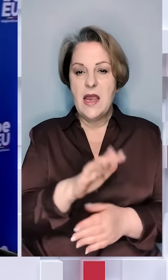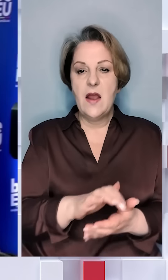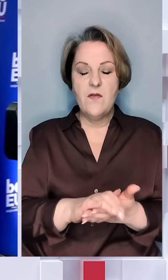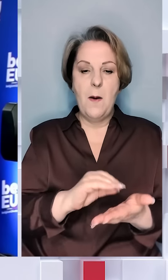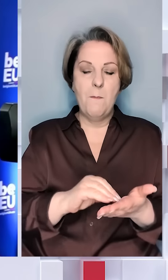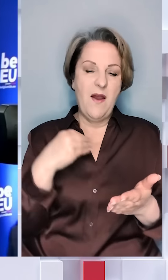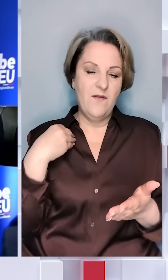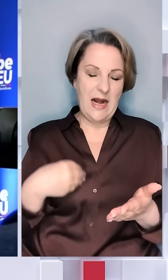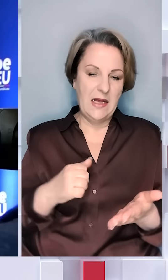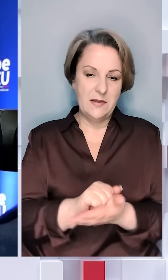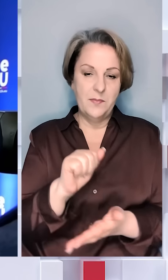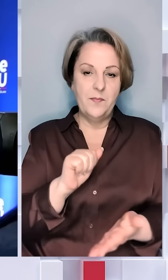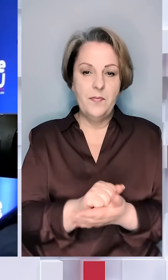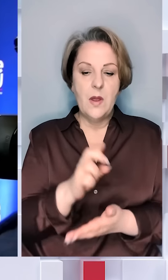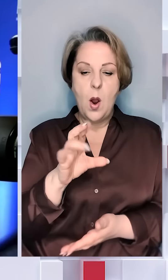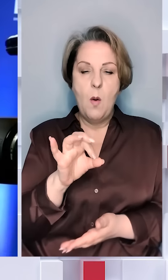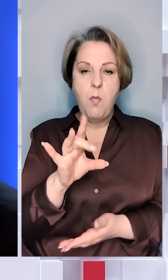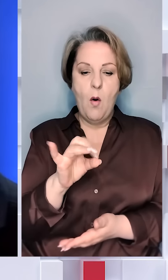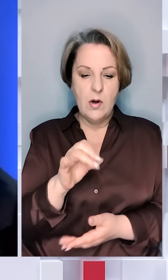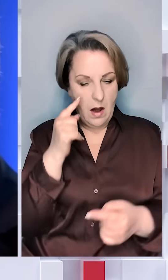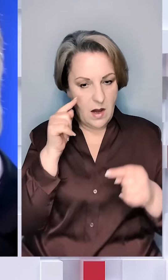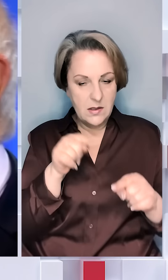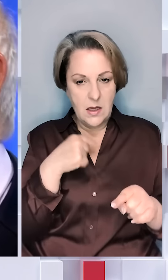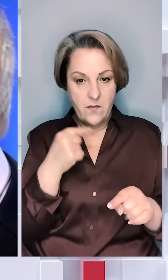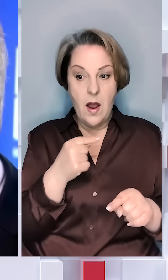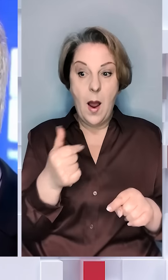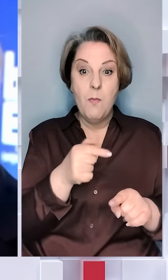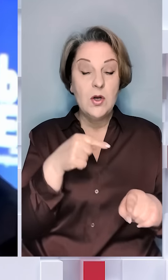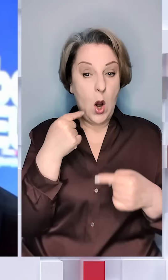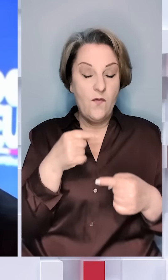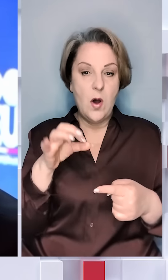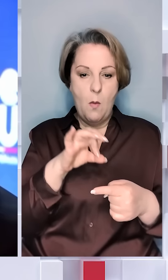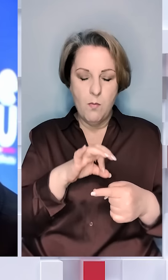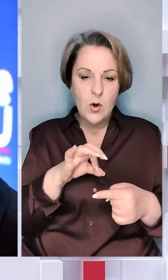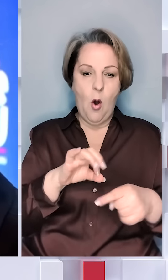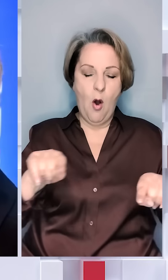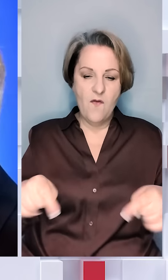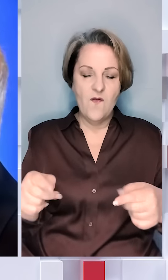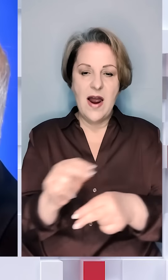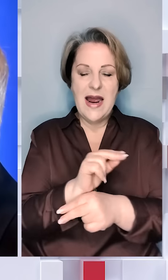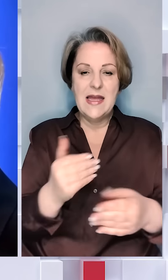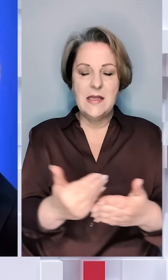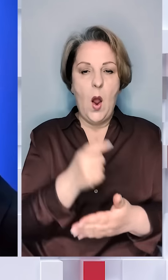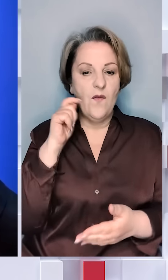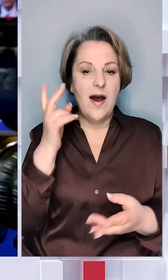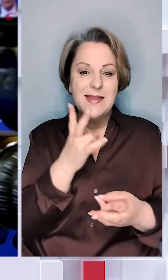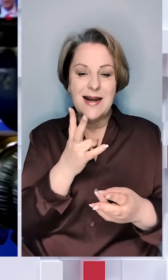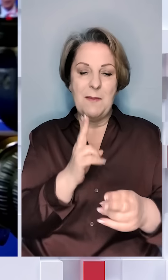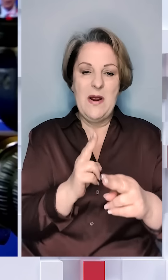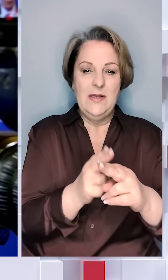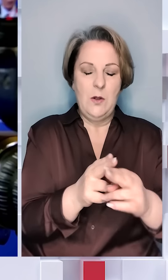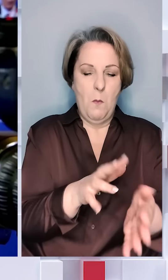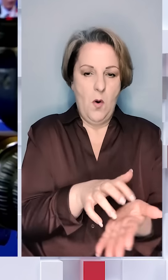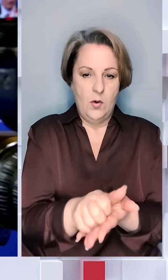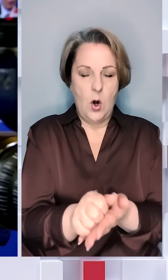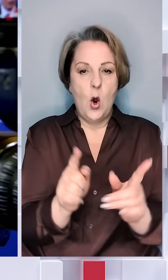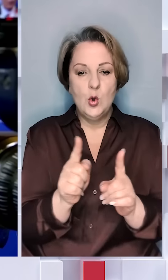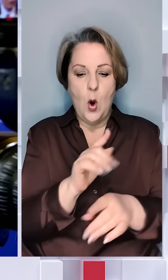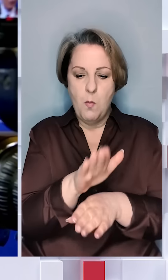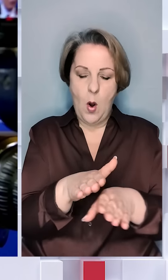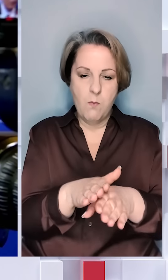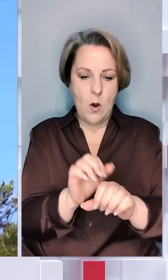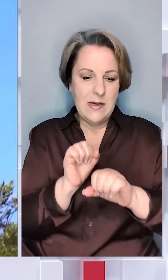пише французьке видання Le Monde, Жозеп Борель наголосив, перш ніж говорити про відновлення України, слід запобігти її руйнуванню. Для